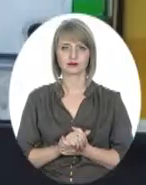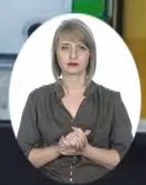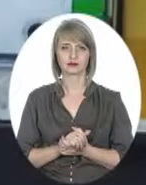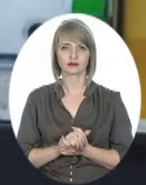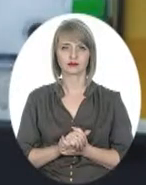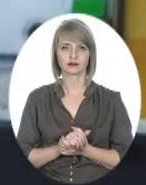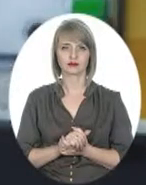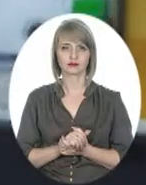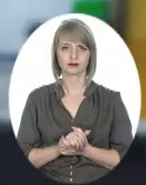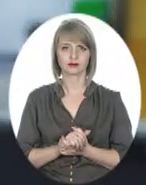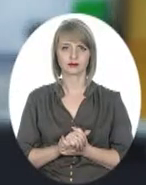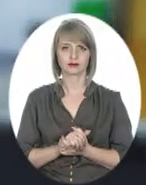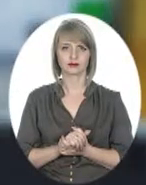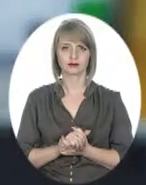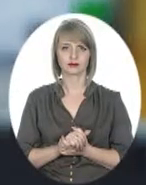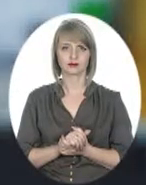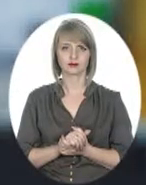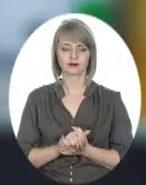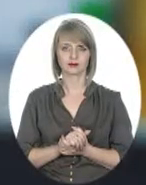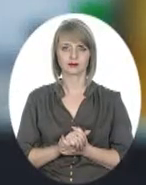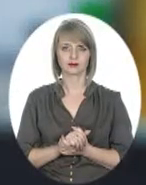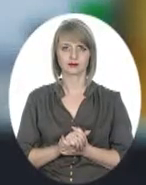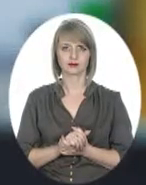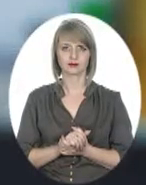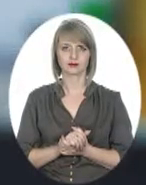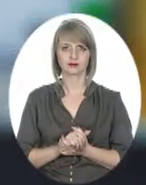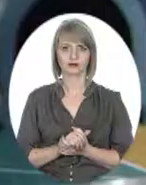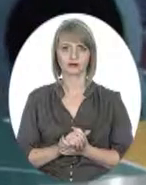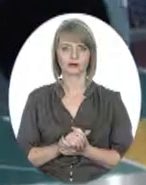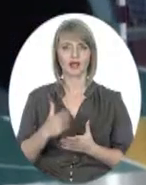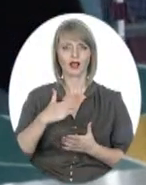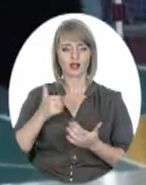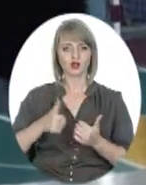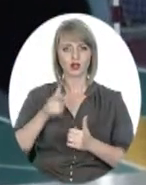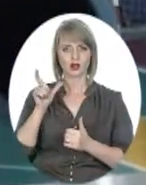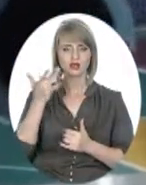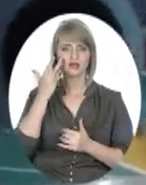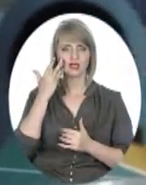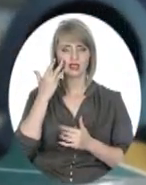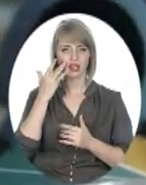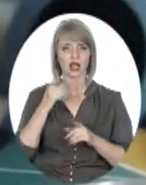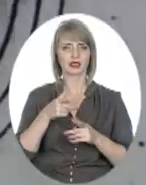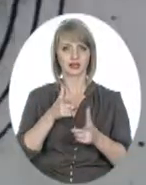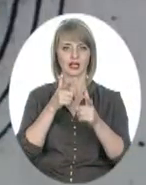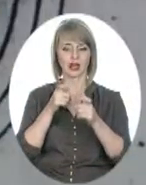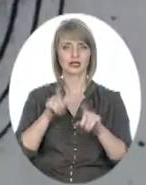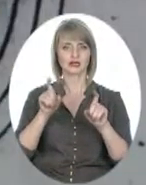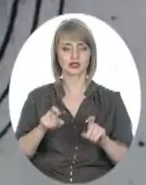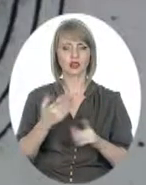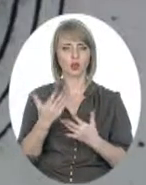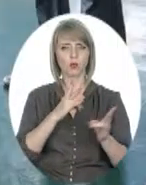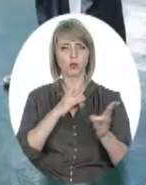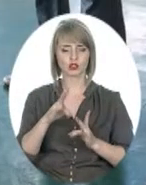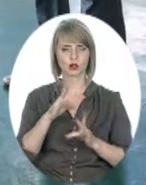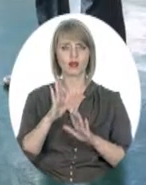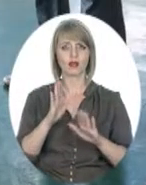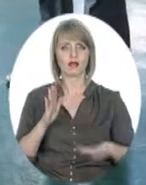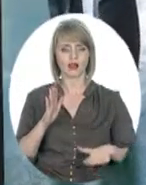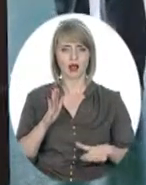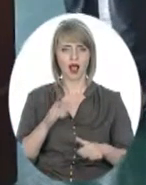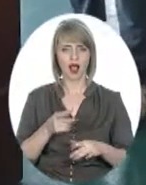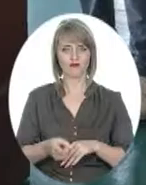Тренировки в перерывах между работой, иногда вечерами, когда и сколько решают вместе тренеры и ученица. Светлана Волкова из тех, кто